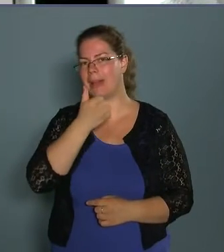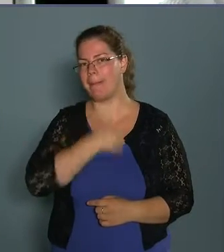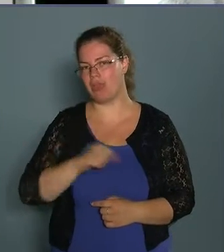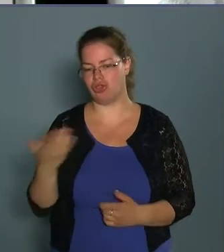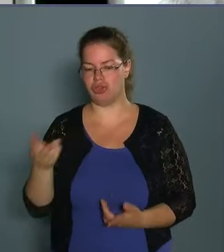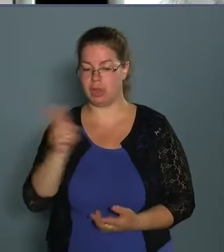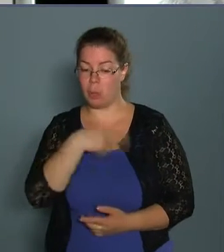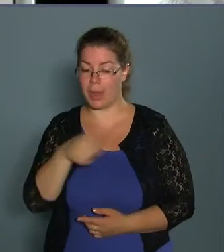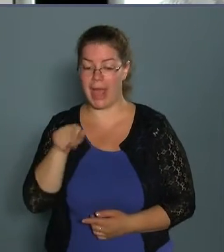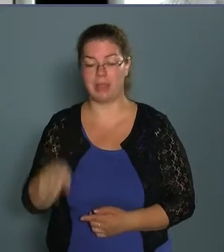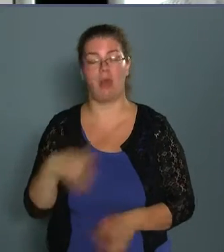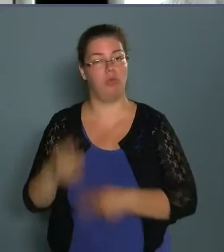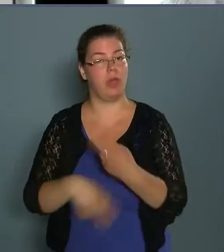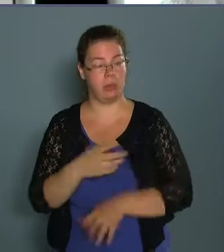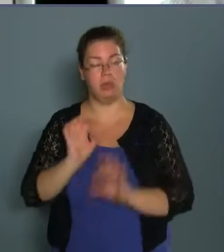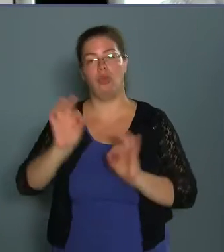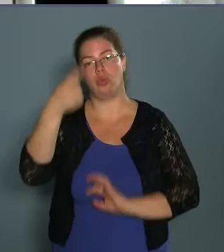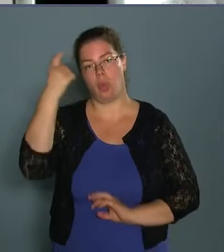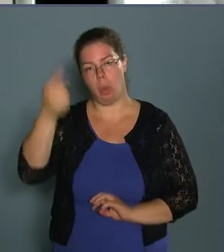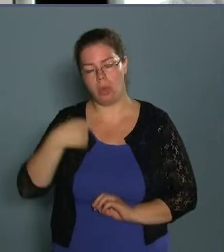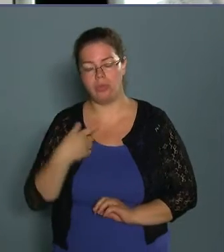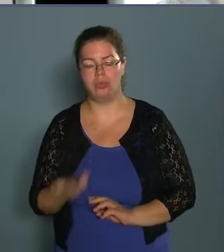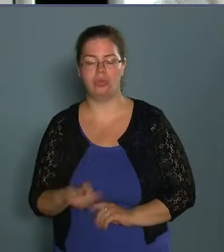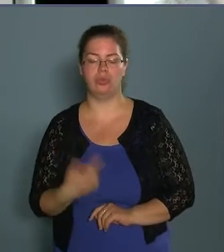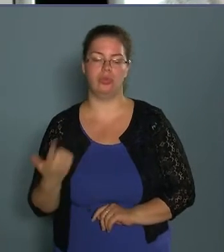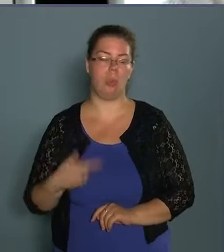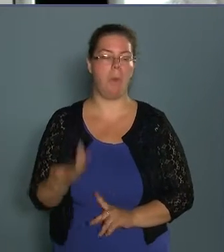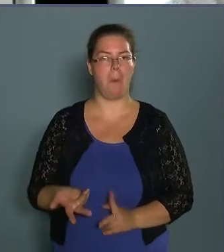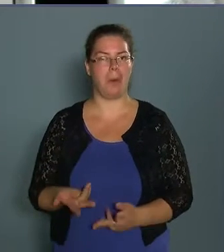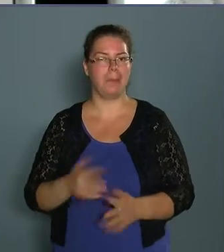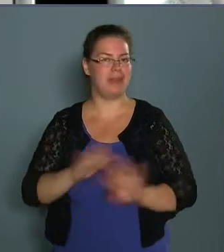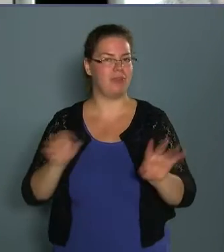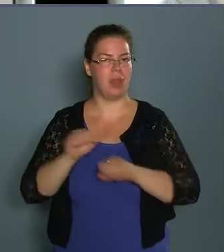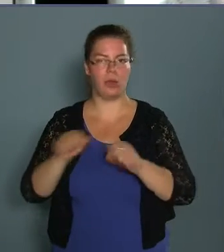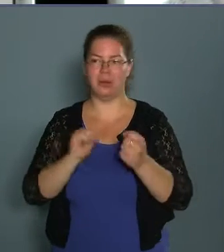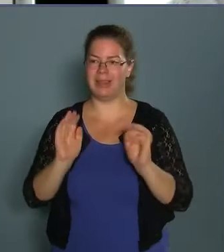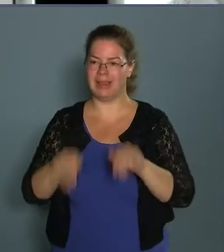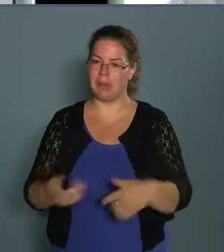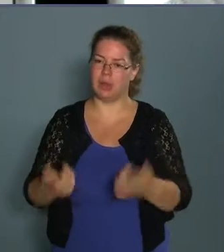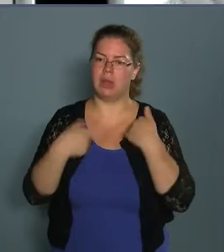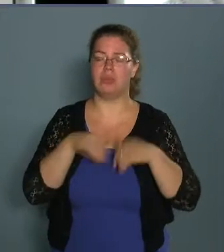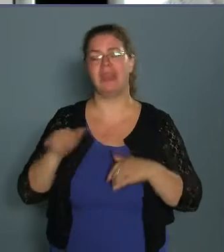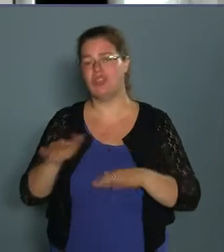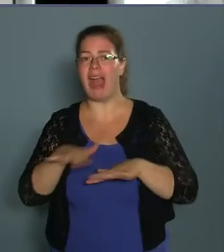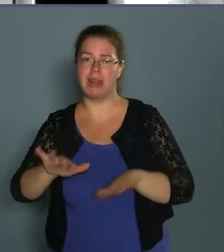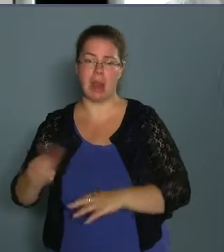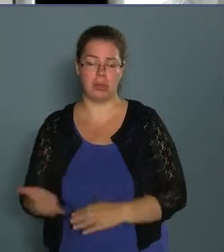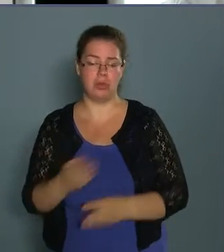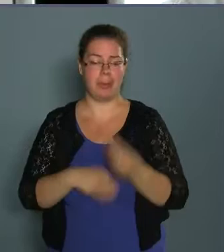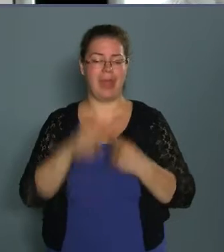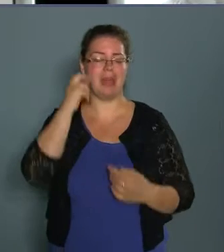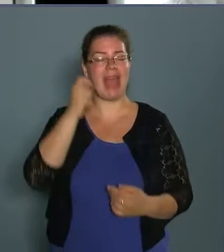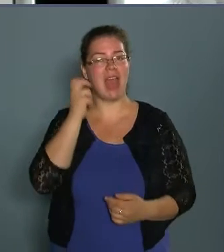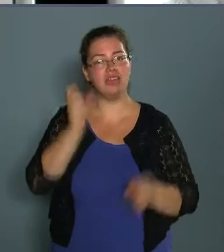Kórházra folyamatosan, azt jól tudjuk, mindenféle önkormányzati támogatásokból, meg általában is, hiszen